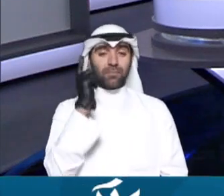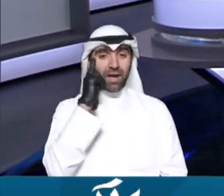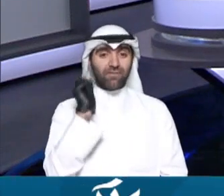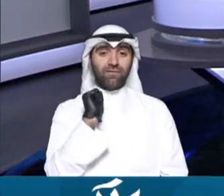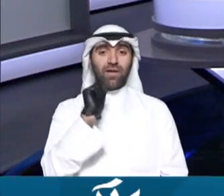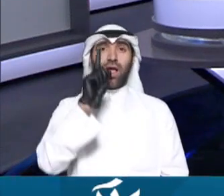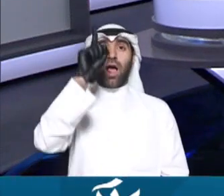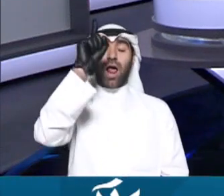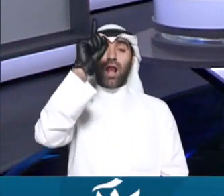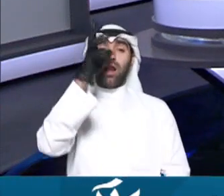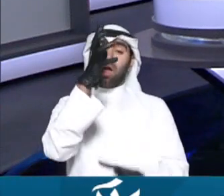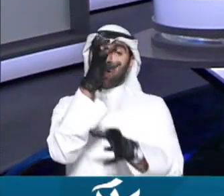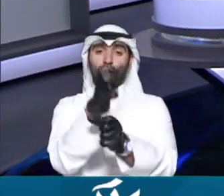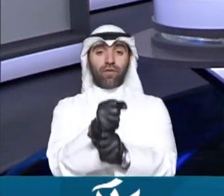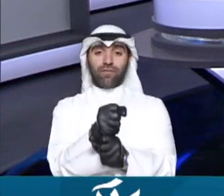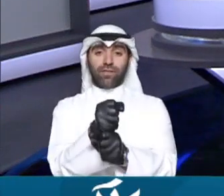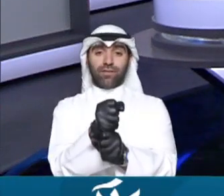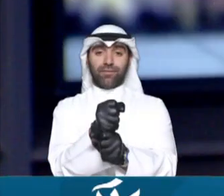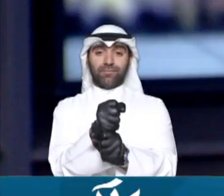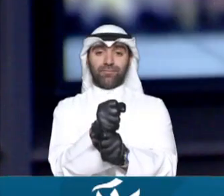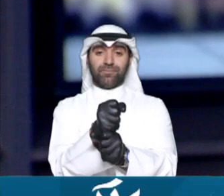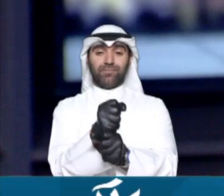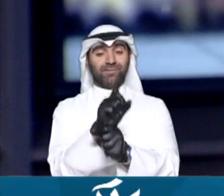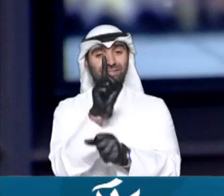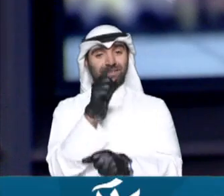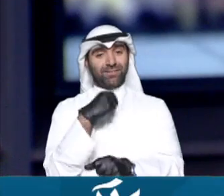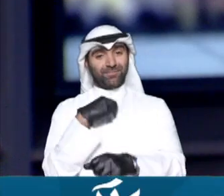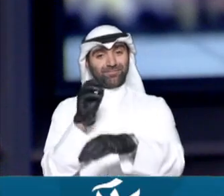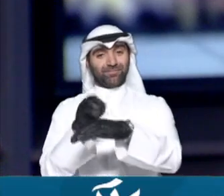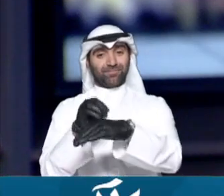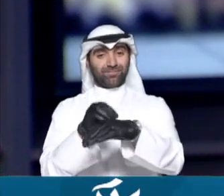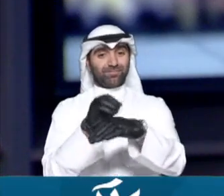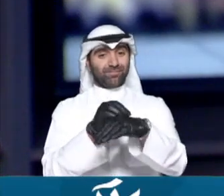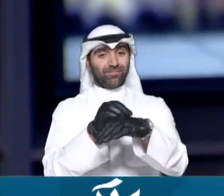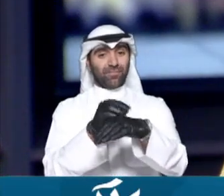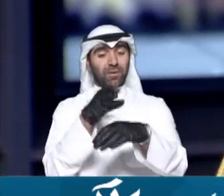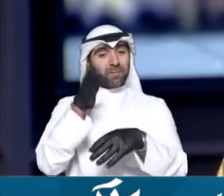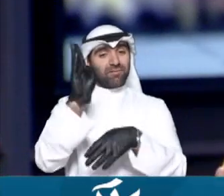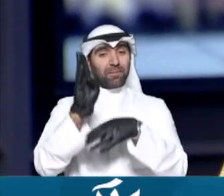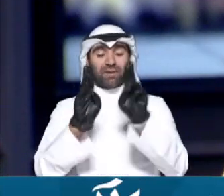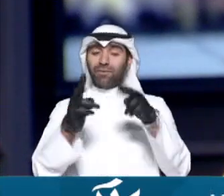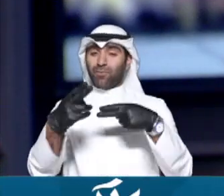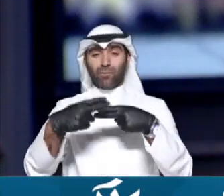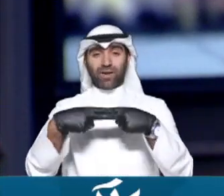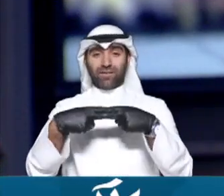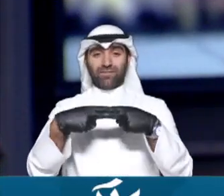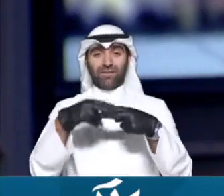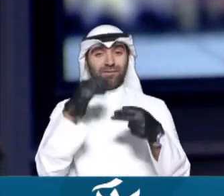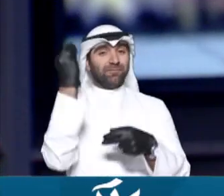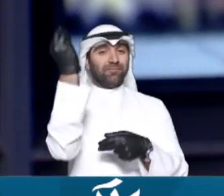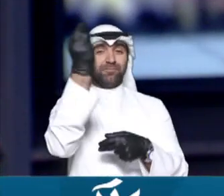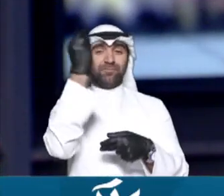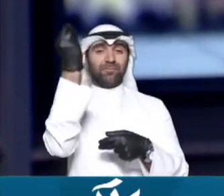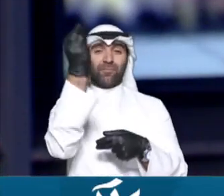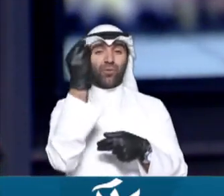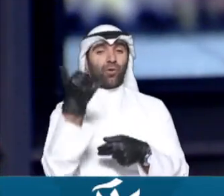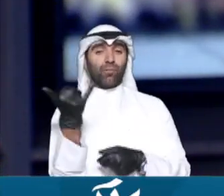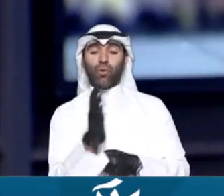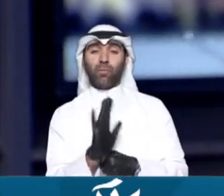في بيوتكم وخل الطلعة يعني لو بالأسبوع مرة، الحمد لله إحنا بخير وبنعمة. الحمد لله. أما اللي تحدى ويحس